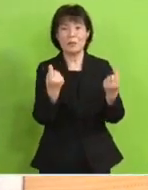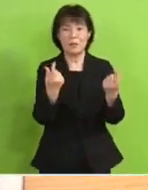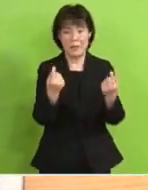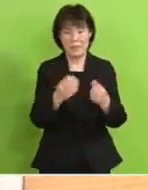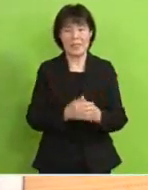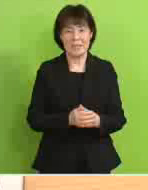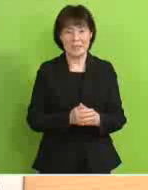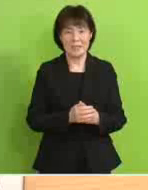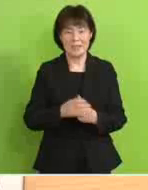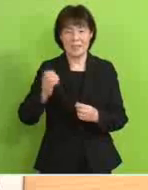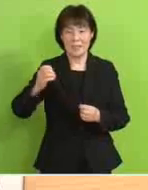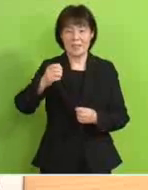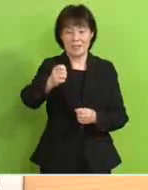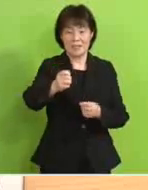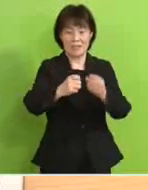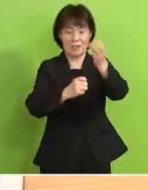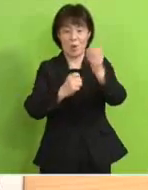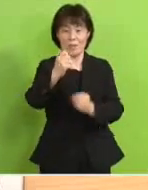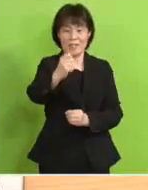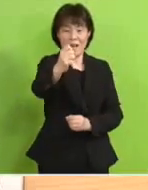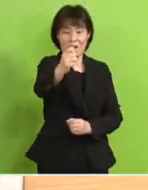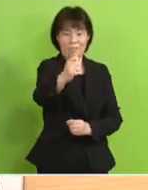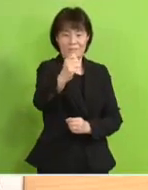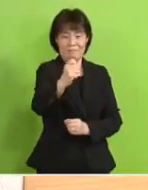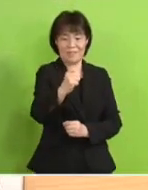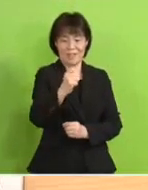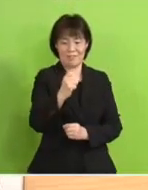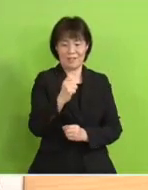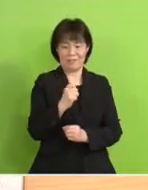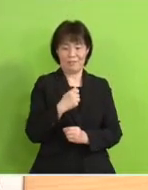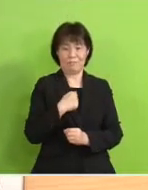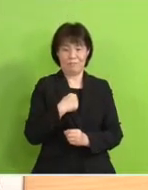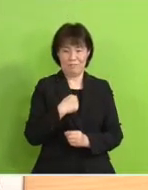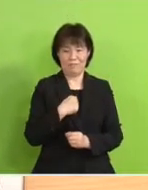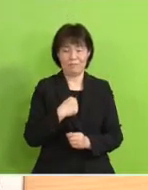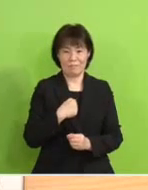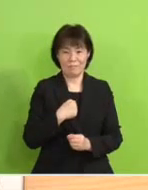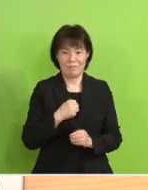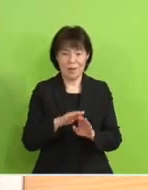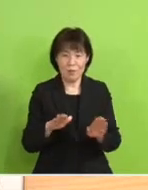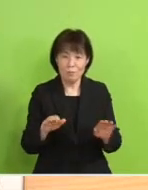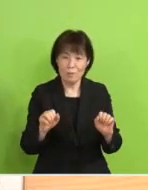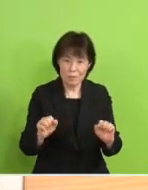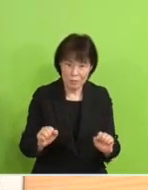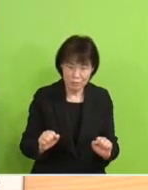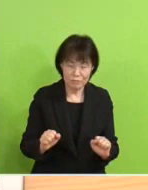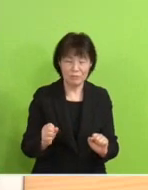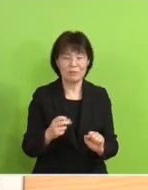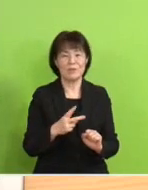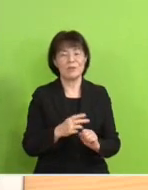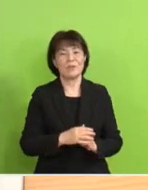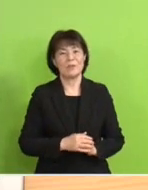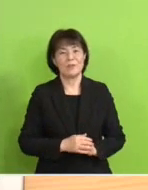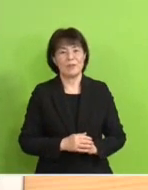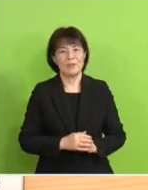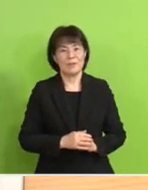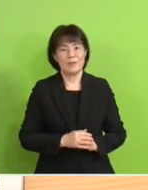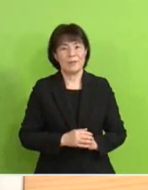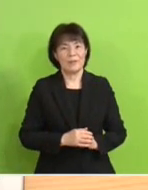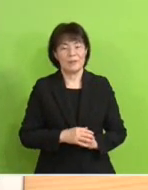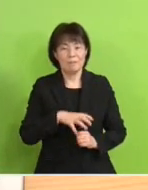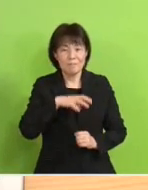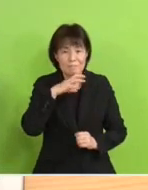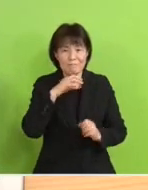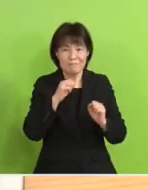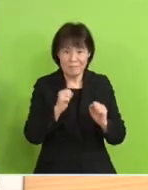ですよ。トーチがどんどんどんどん近づいてくるんですね。でその中には子どもさんもいれば、お